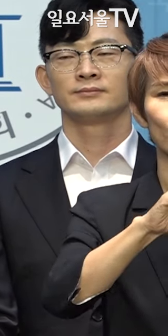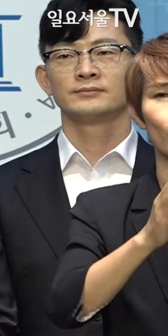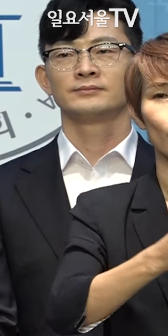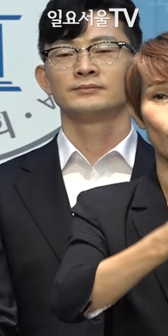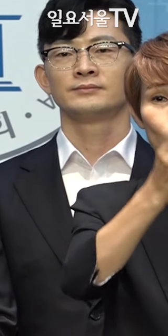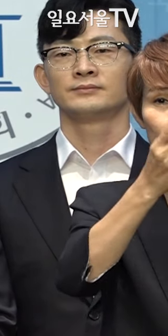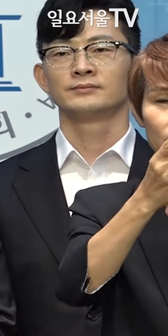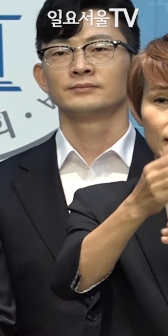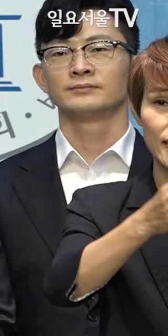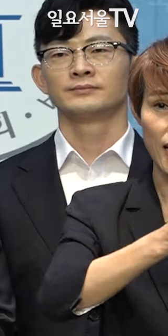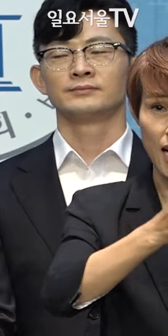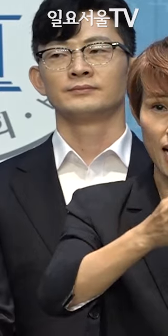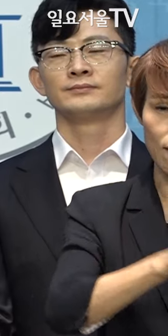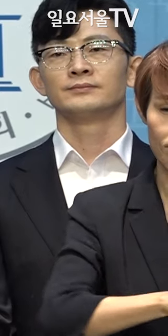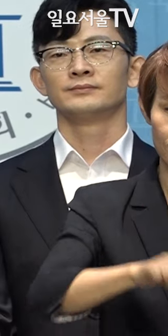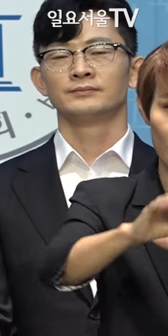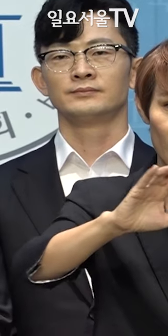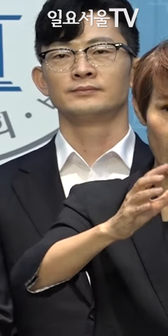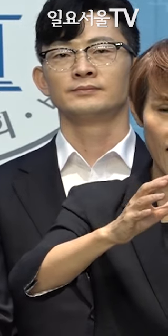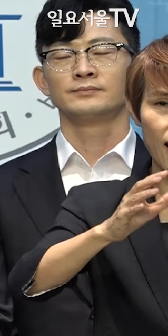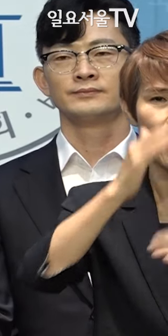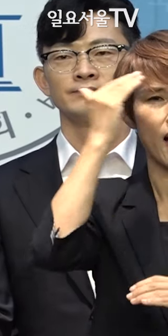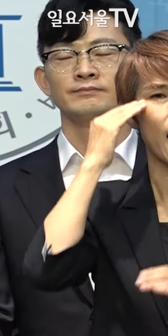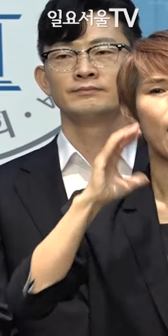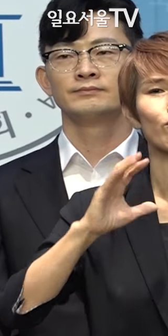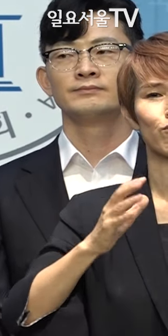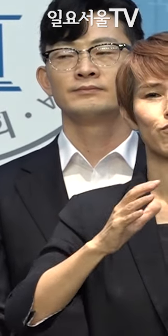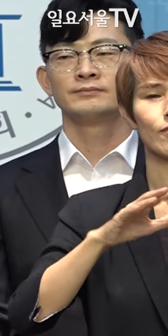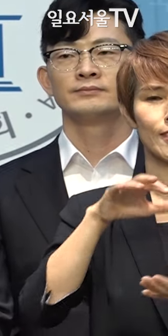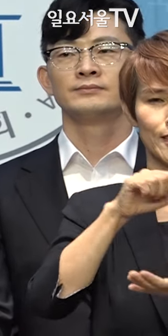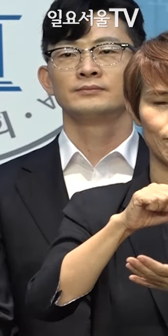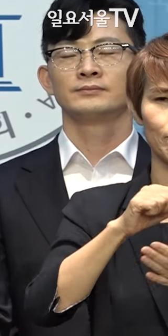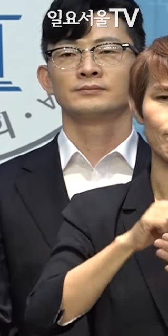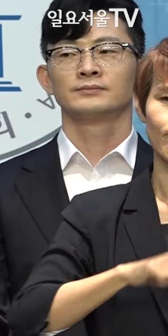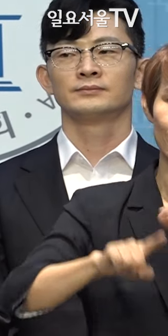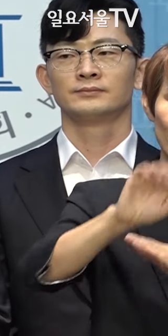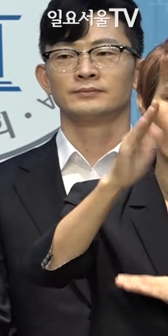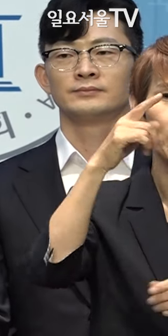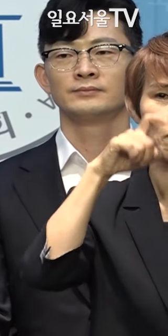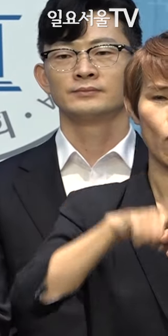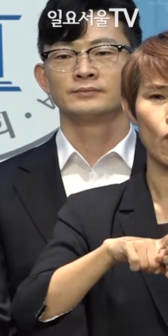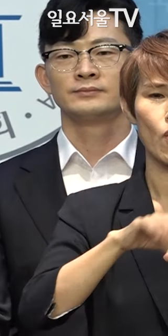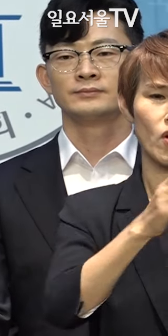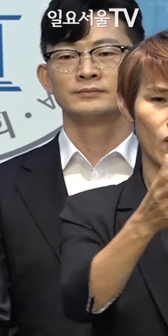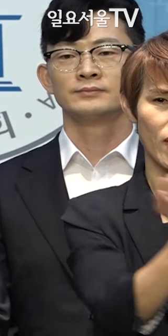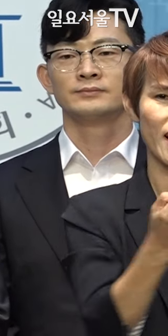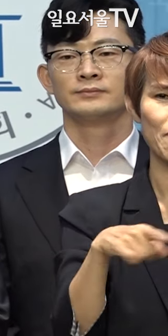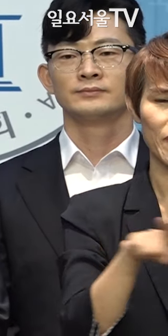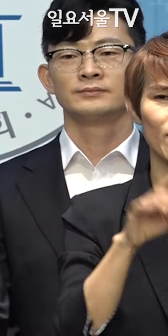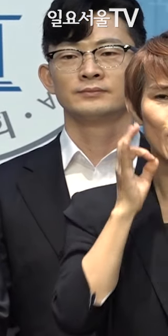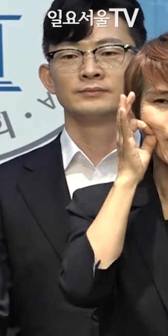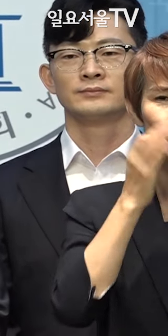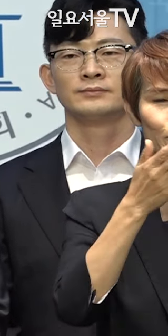방송통신융합시장의 선두주자로서 대한민국을 새롭게 자리하기 위해서 정부 여당과 함께 노력해 주십시오.